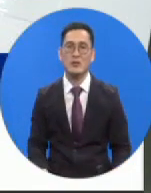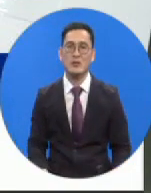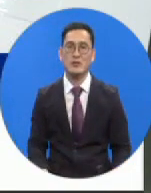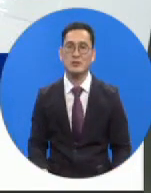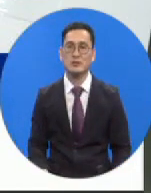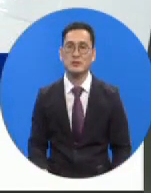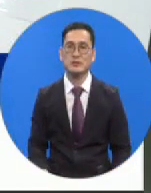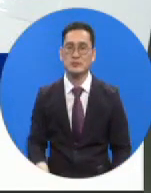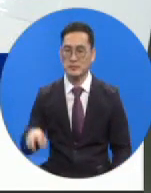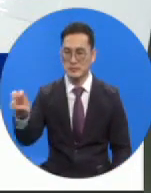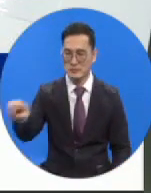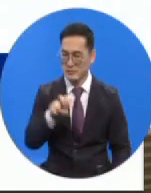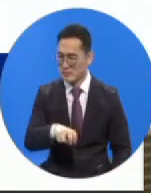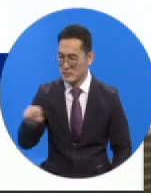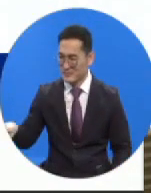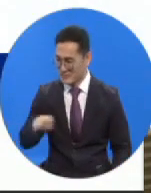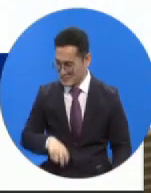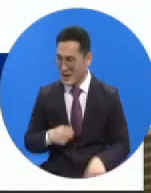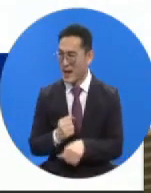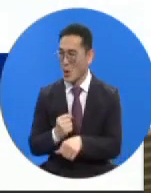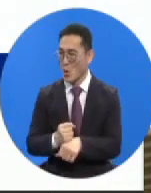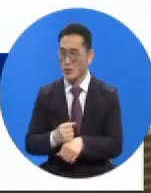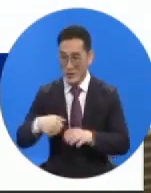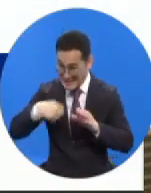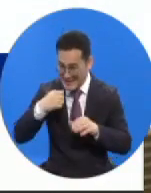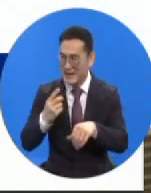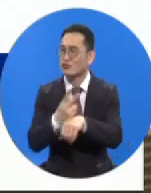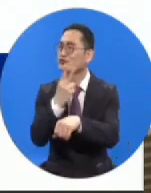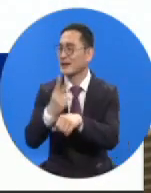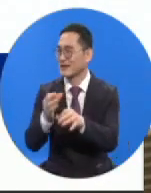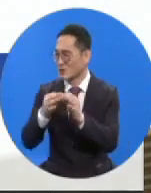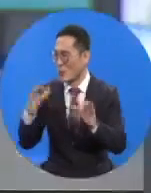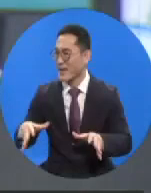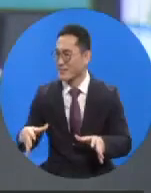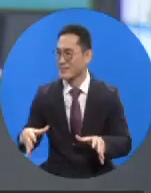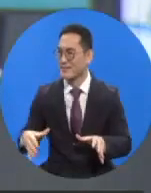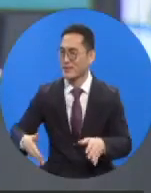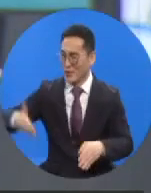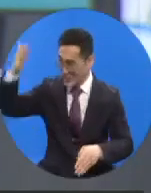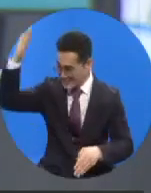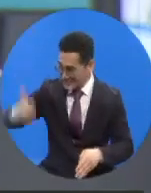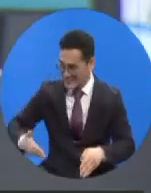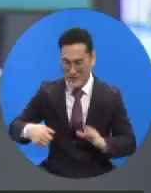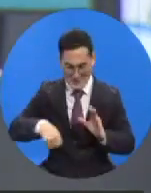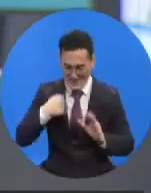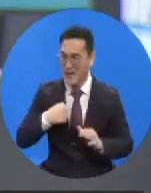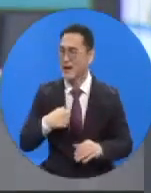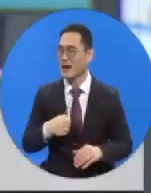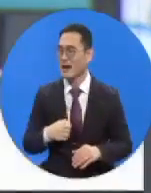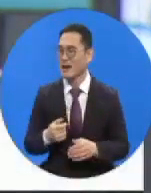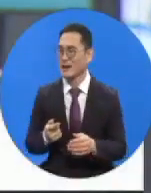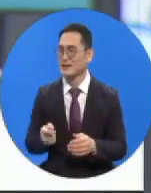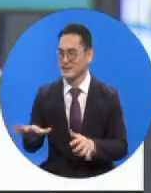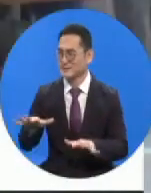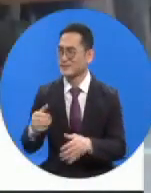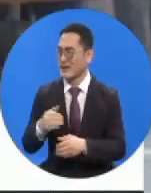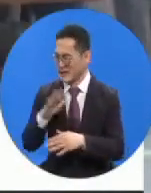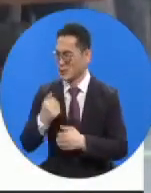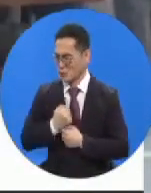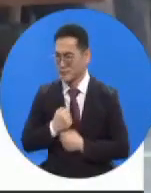있고 식사는 2시간 동안 합니다. 옆에는 칸막이 다 돼 있고. 대형 학원 외에 유흥주점과 뷔페